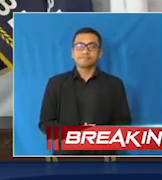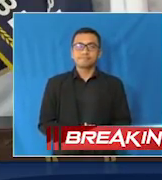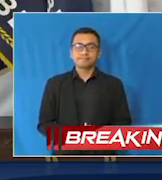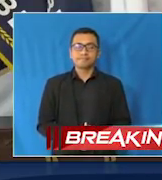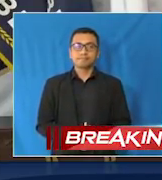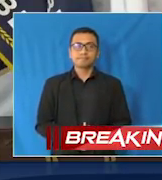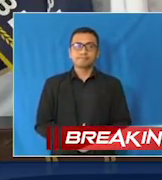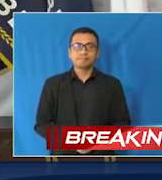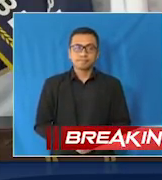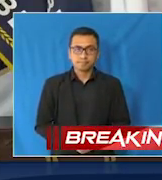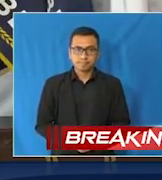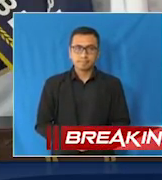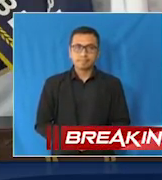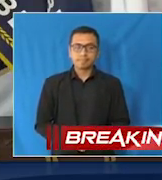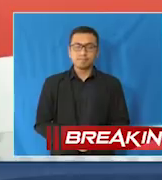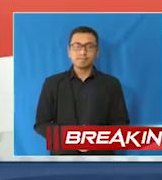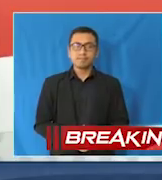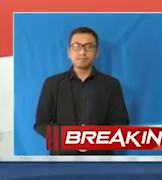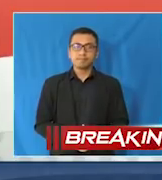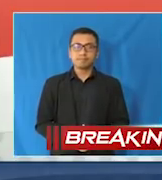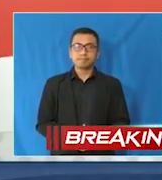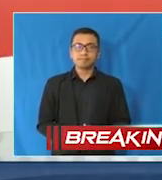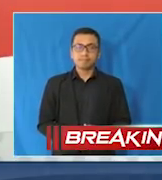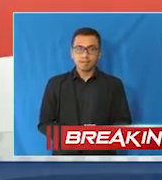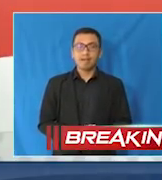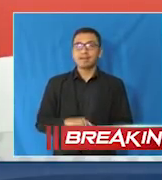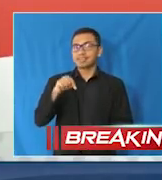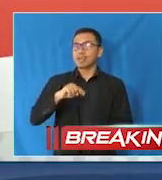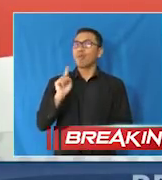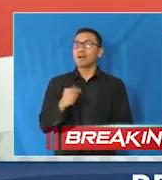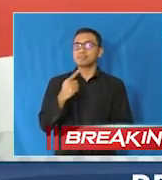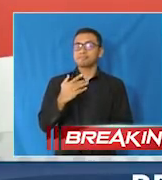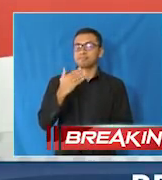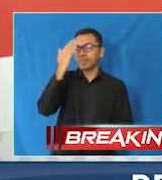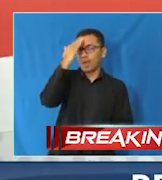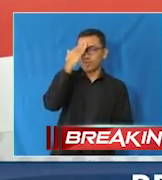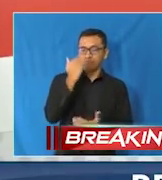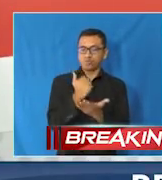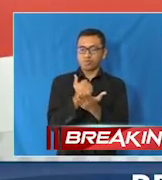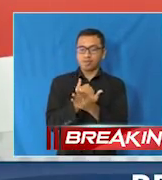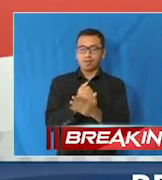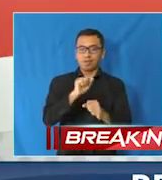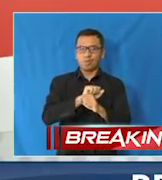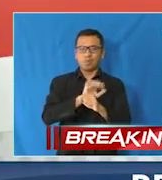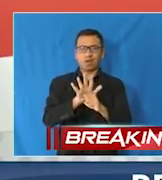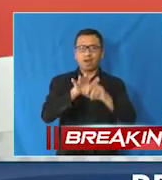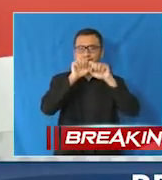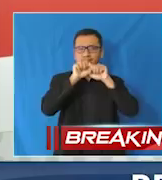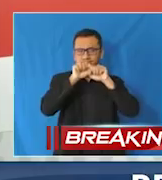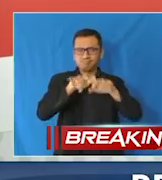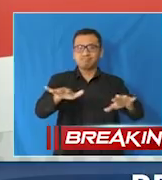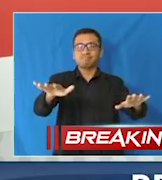itu kita harus memaklumi dan meyakini bahwa penyebaran Penyakit ini terjadi